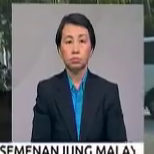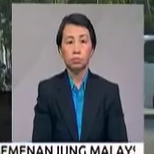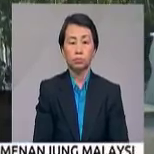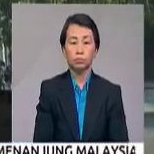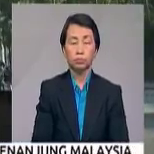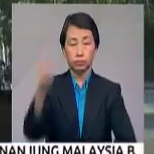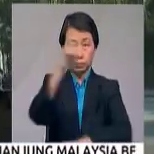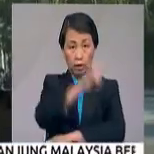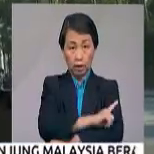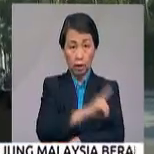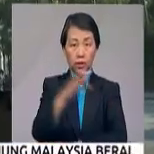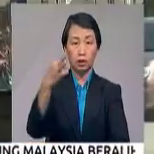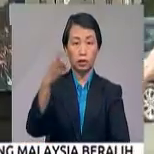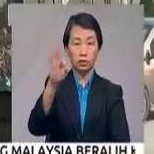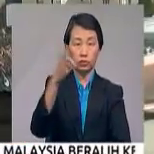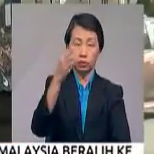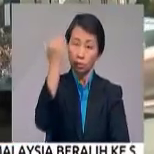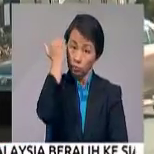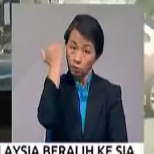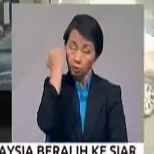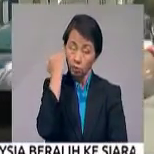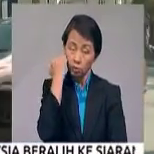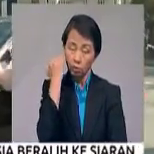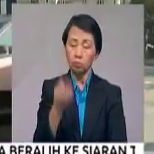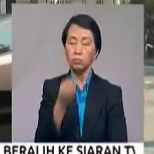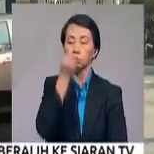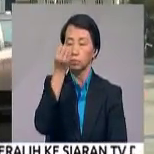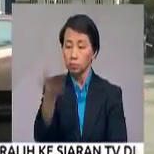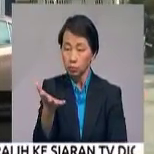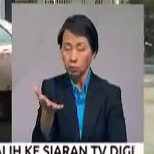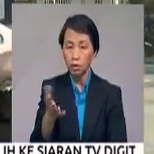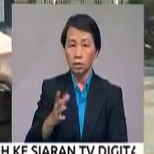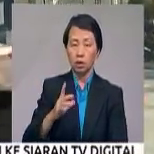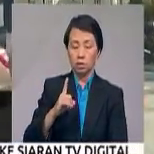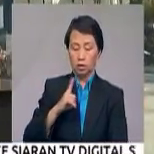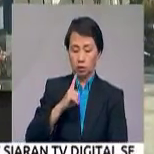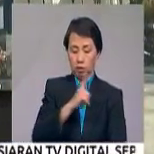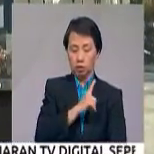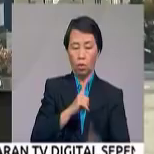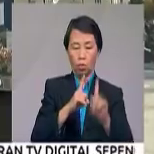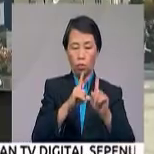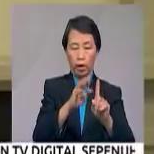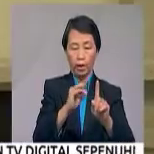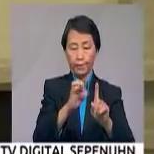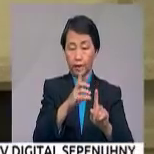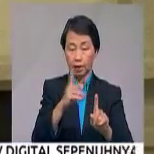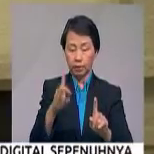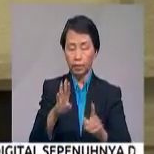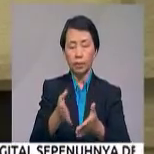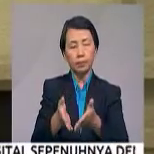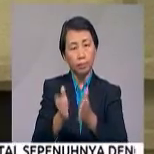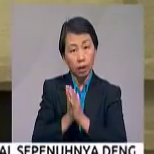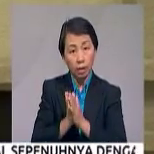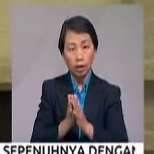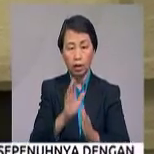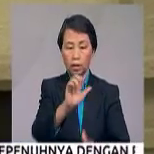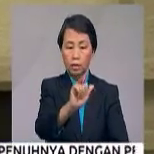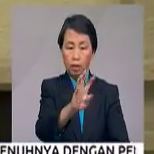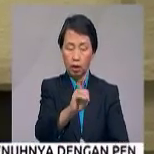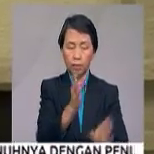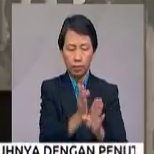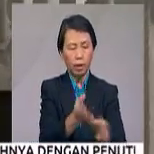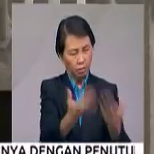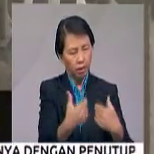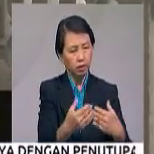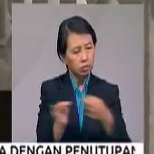Sementara pada hari ke-19 prosiding, mahkamah dimaklumkan yang lembaga pengarah 1MDB meminta pihak M-Bank memberi